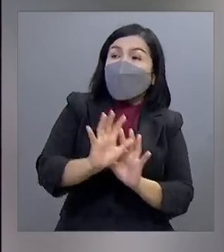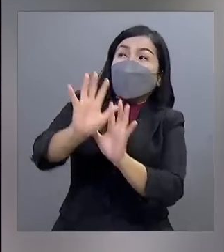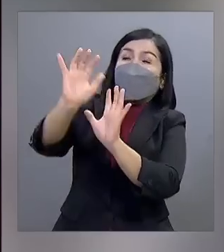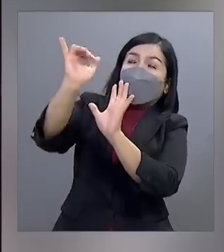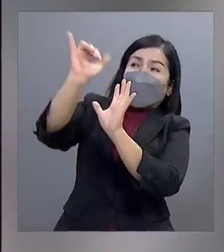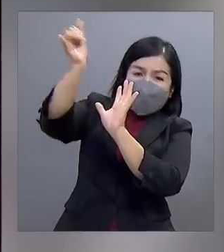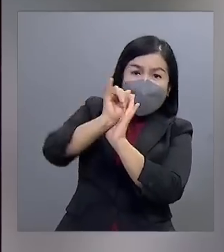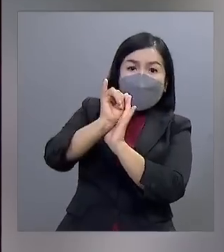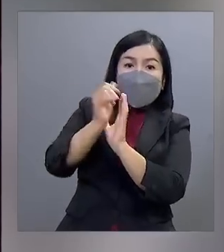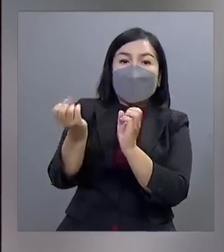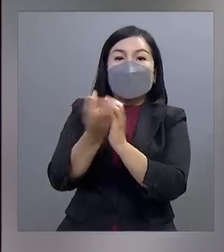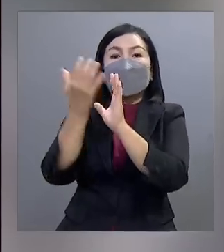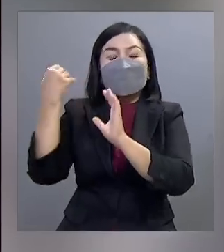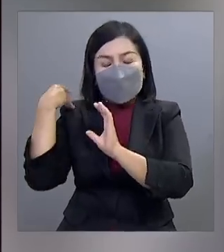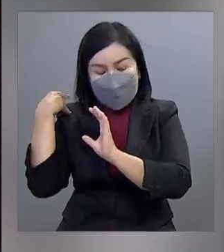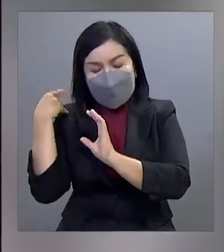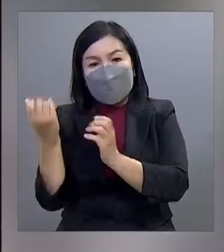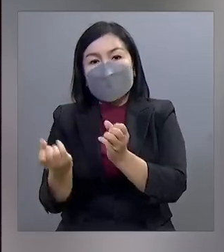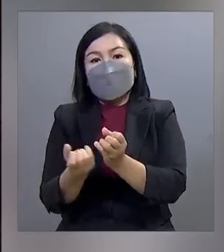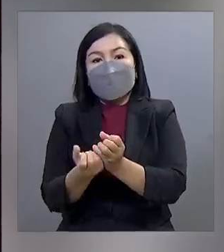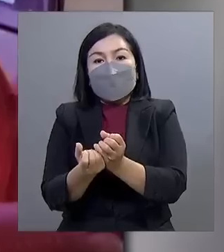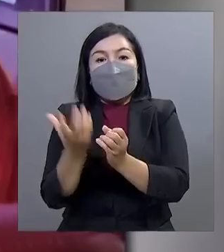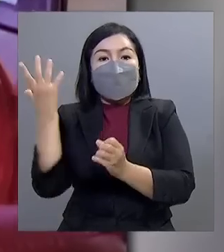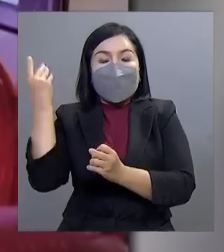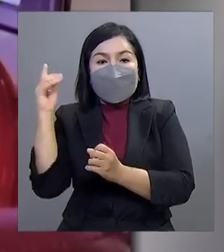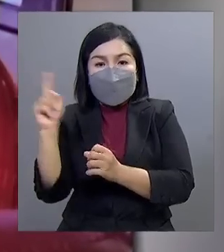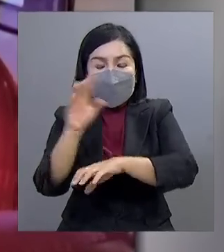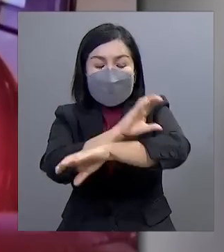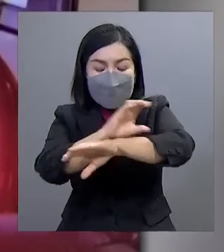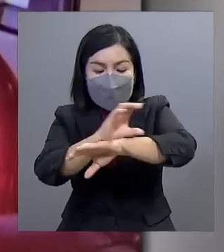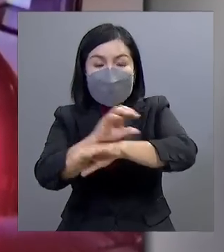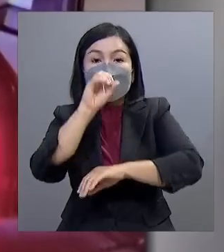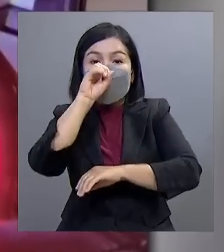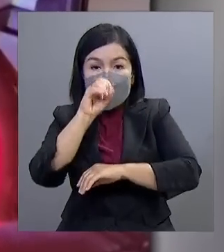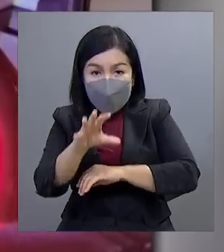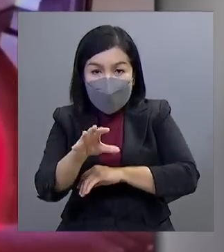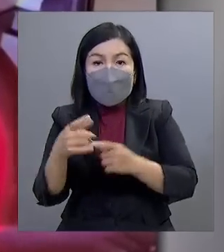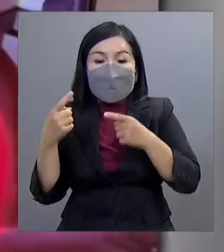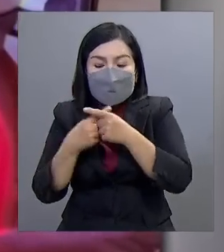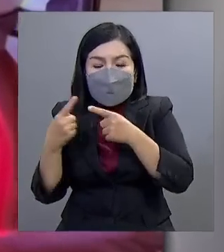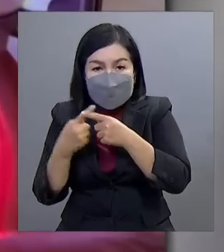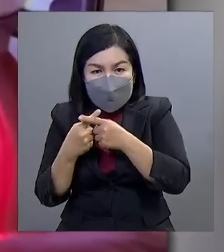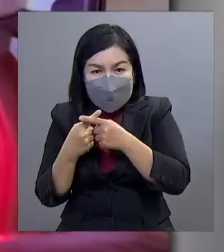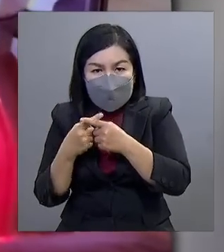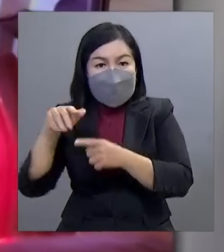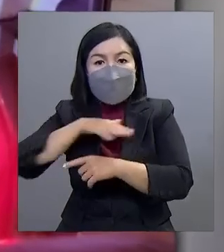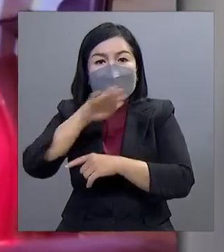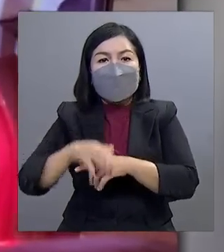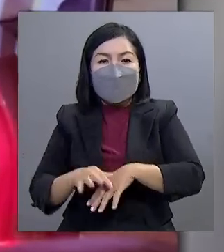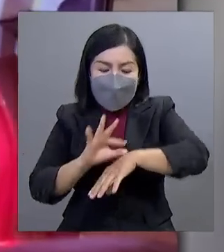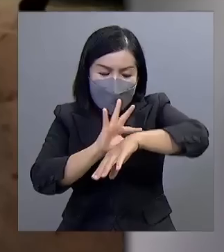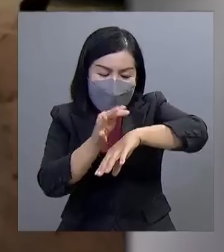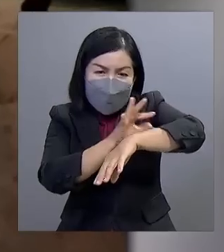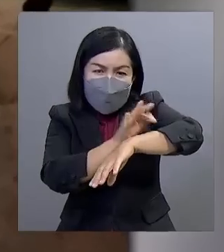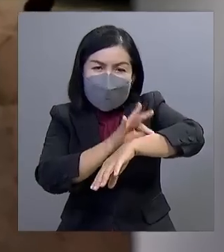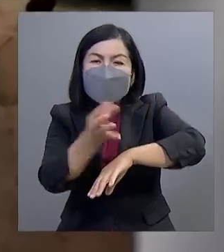ออกันเสียหลักทับกันค่ะทาง BTS ยังระบุด้วยนะคะว่าผู้บาดเจ็บส่วนใหญ่นั้นมีแผลถลอกและบาดเจ็บเล็กน้อย